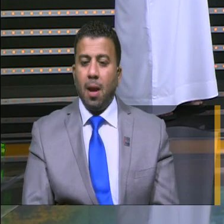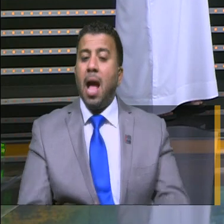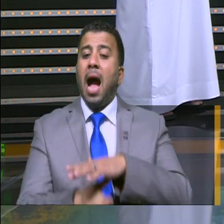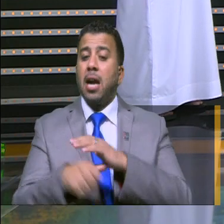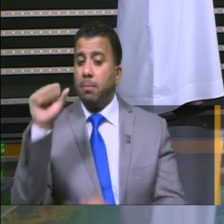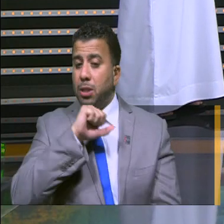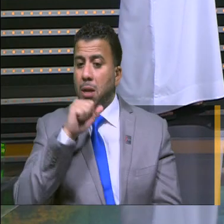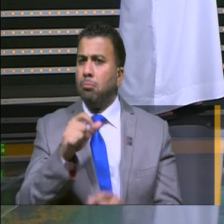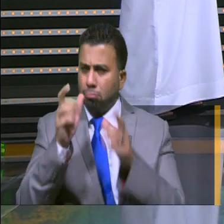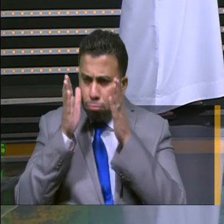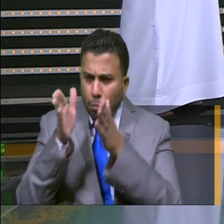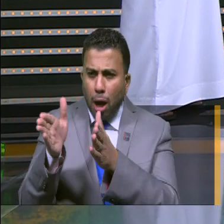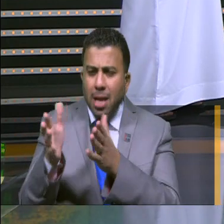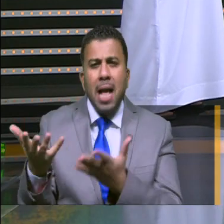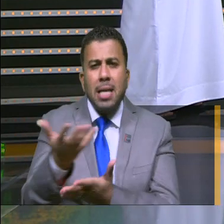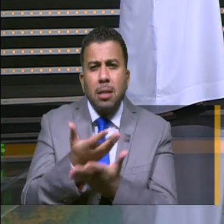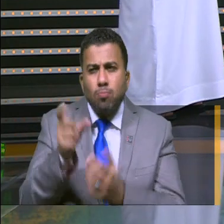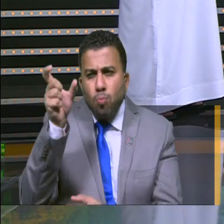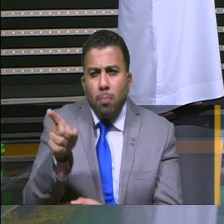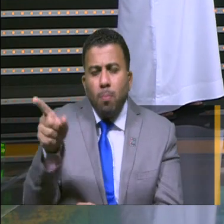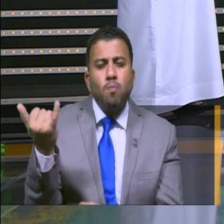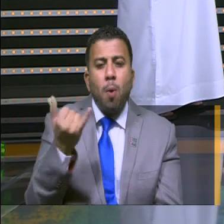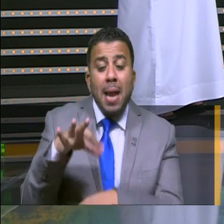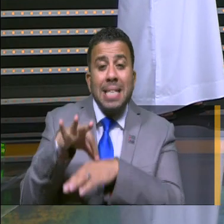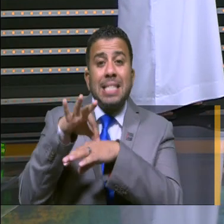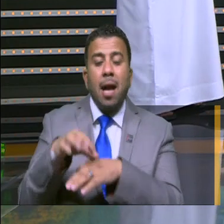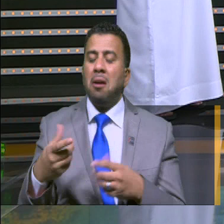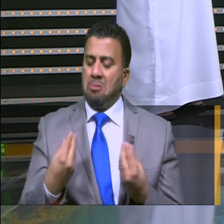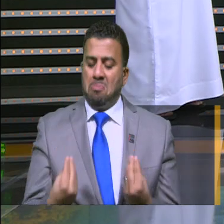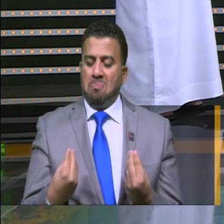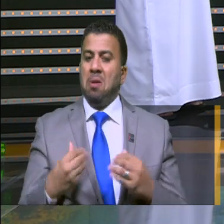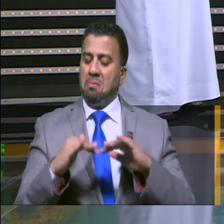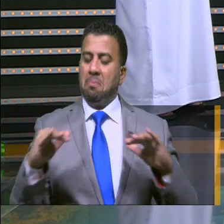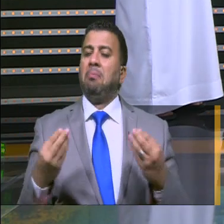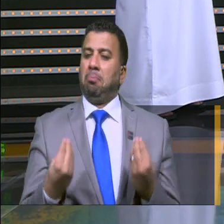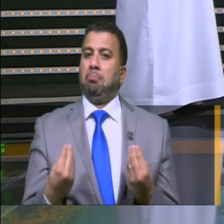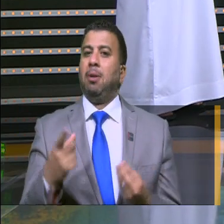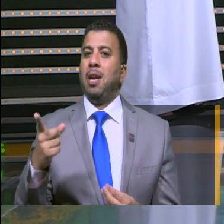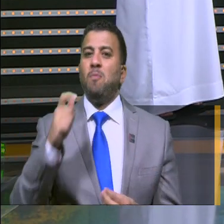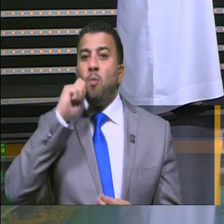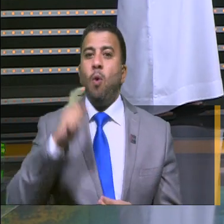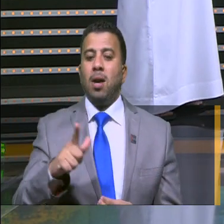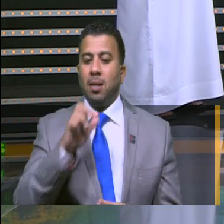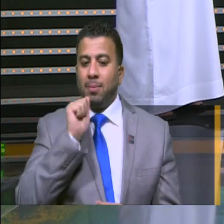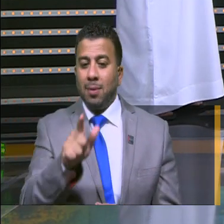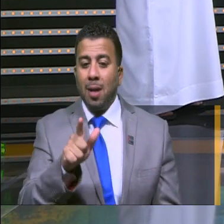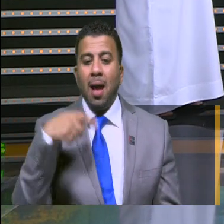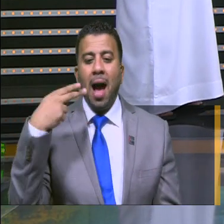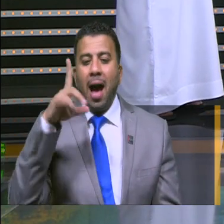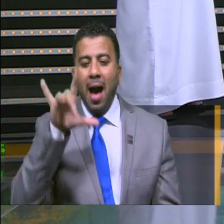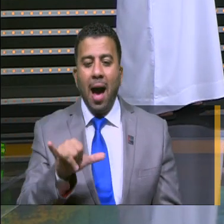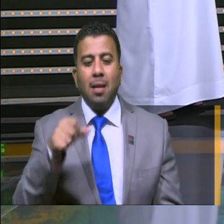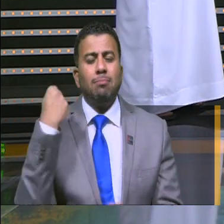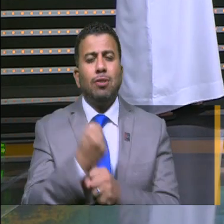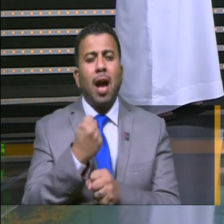حاكم الشارقة حريص على الاستثمار في الإنسان وتحقيق الرخاء له سعادة المهندس علي بن شاهين السويدي رئيس دائرة